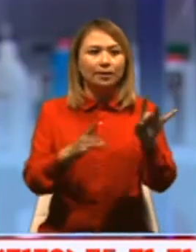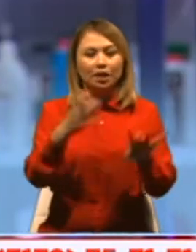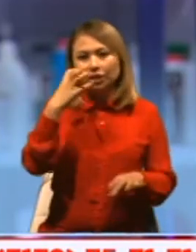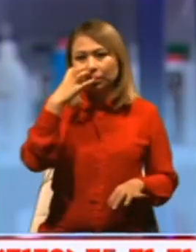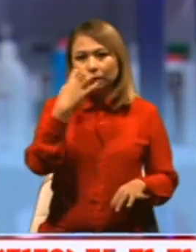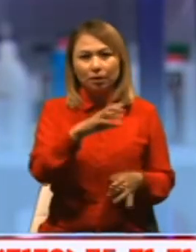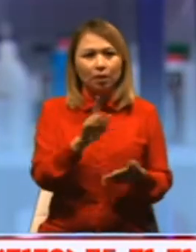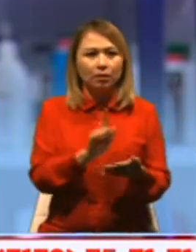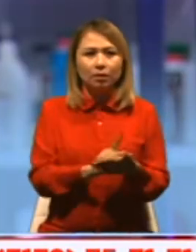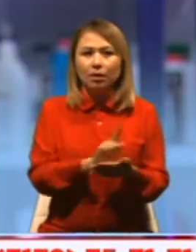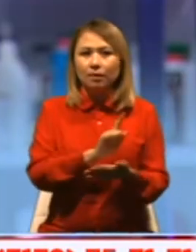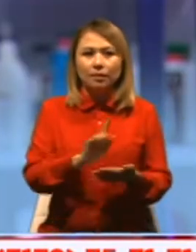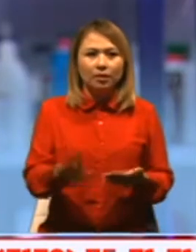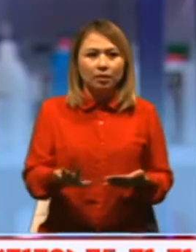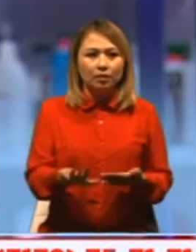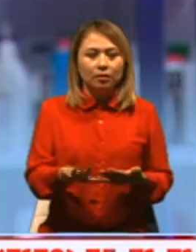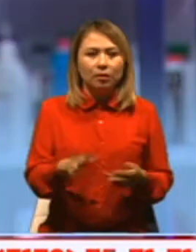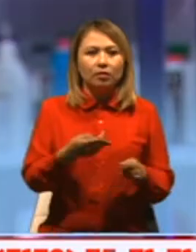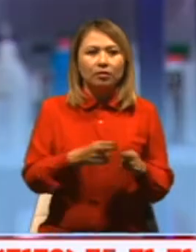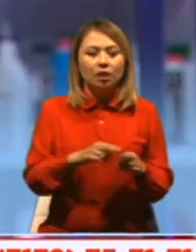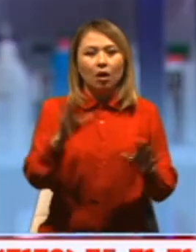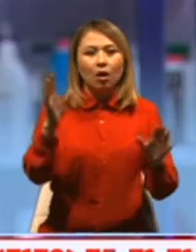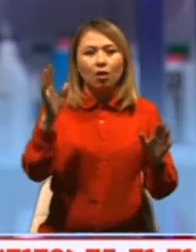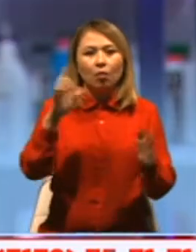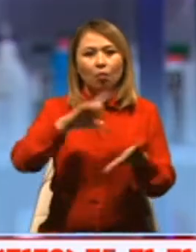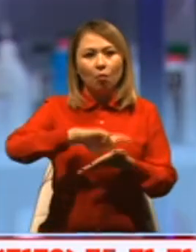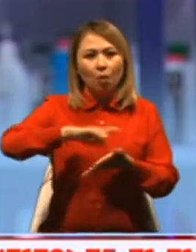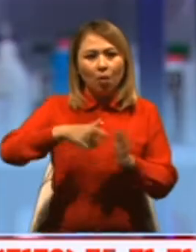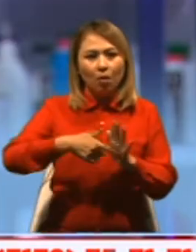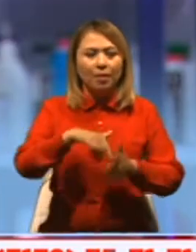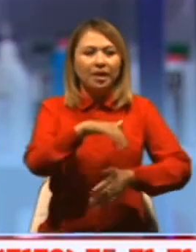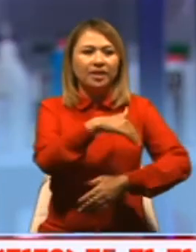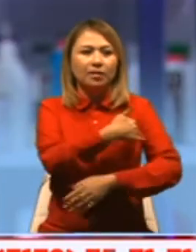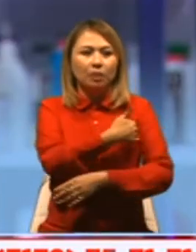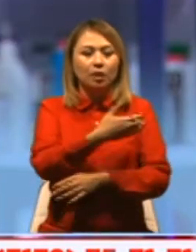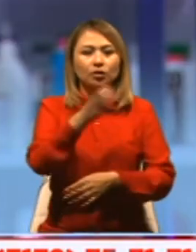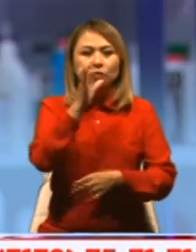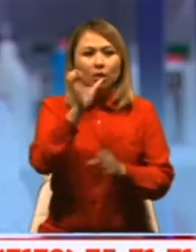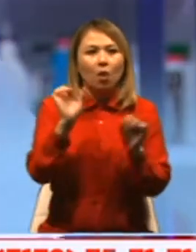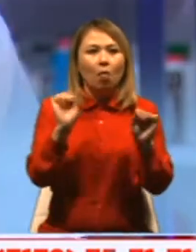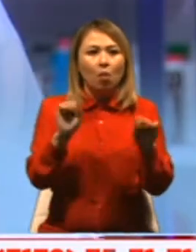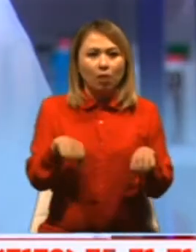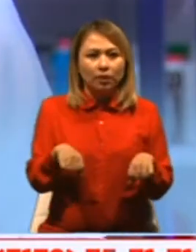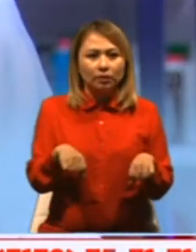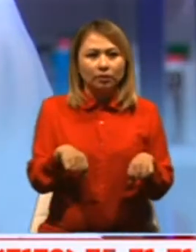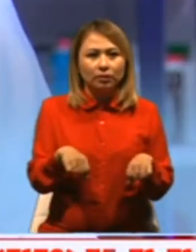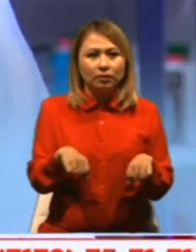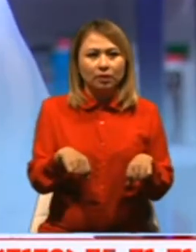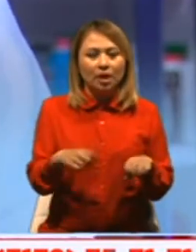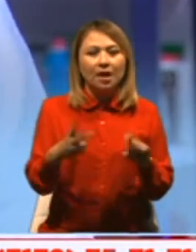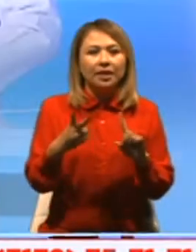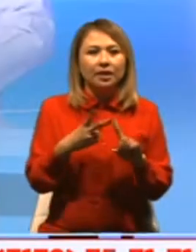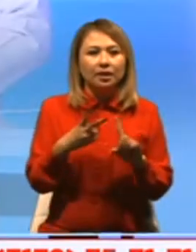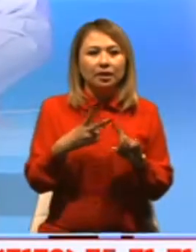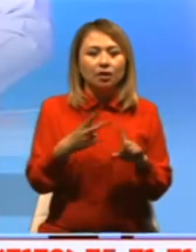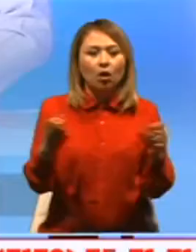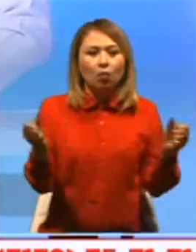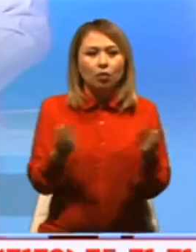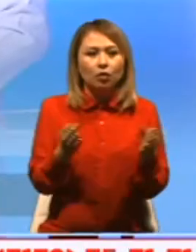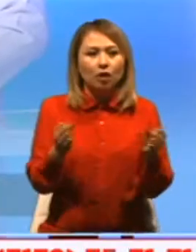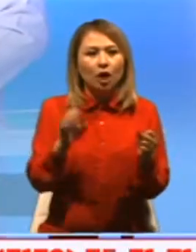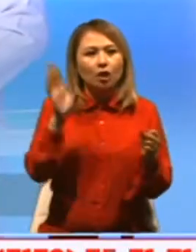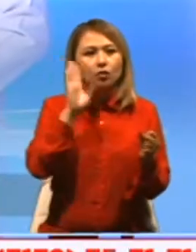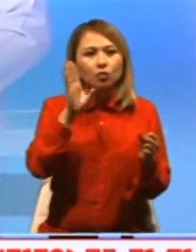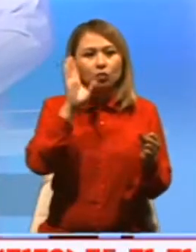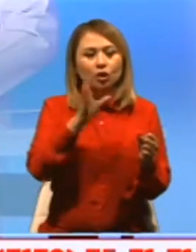ішу маңызды емес, яғни бөлме температурасындай салқындатып, яғни ішуге болады токсилерге. Ал енді екіншіден мұздай суды жаңада айтып